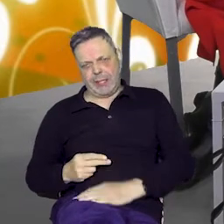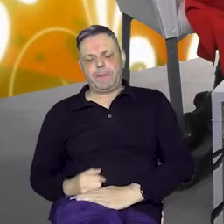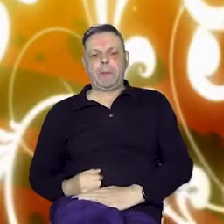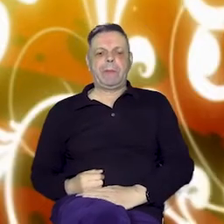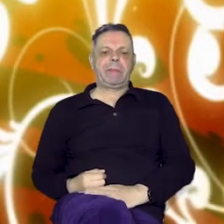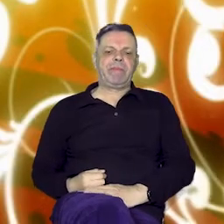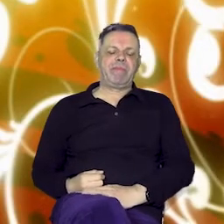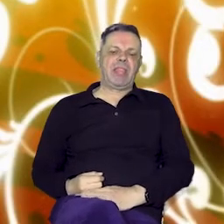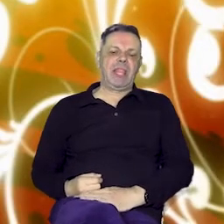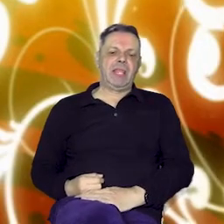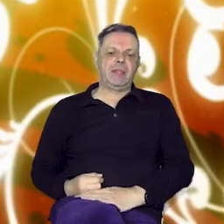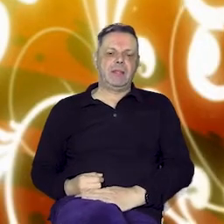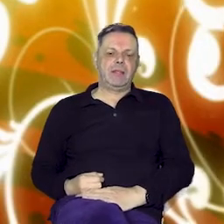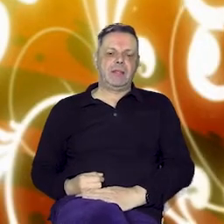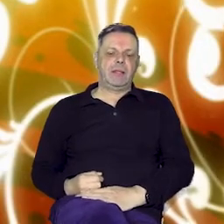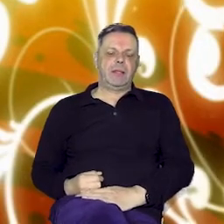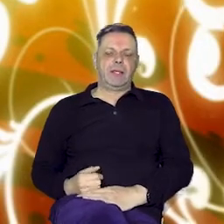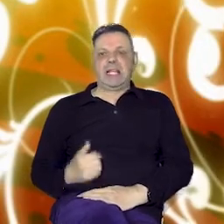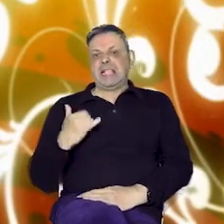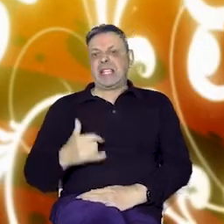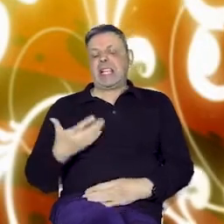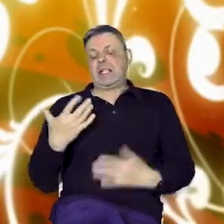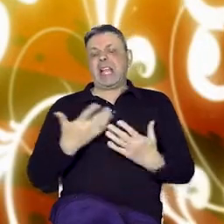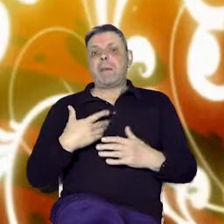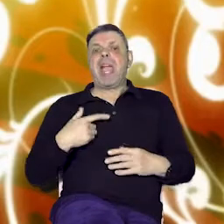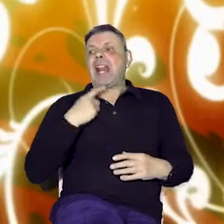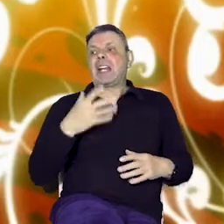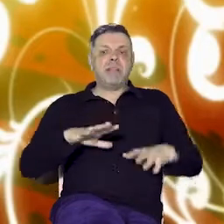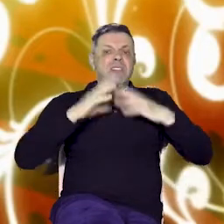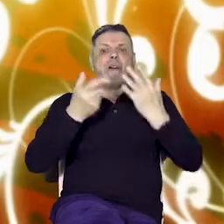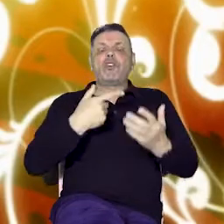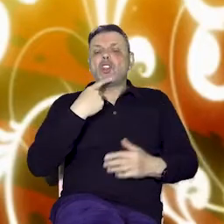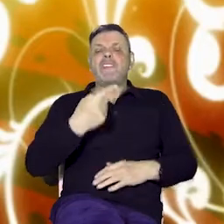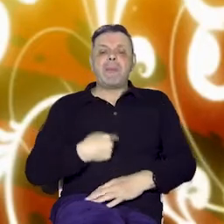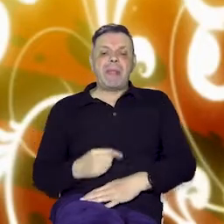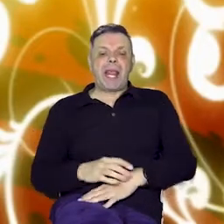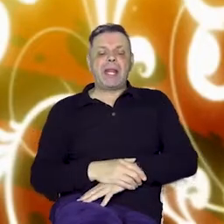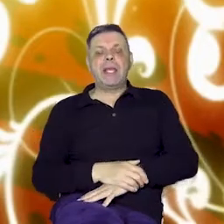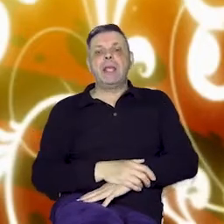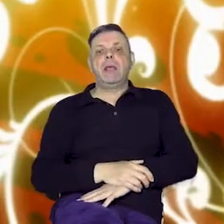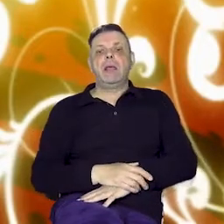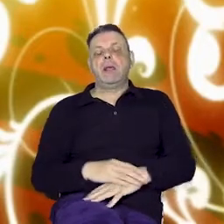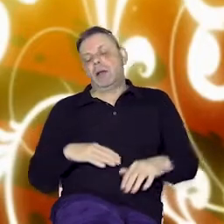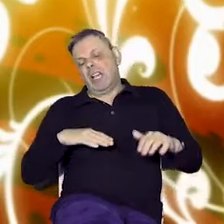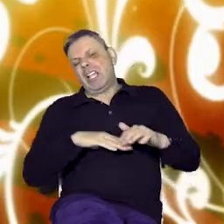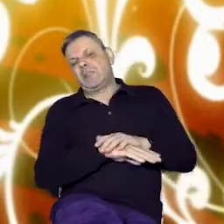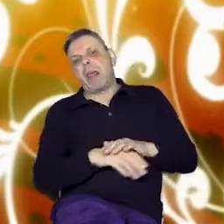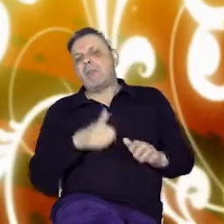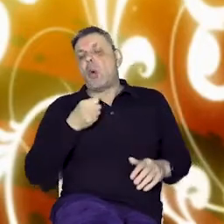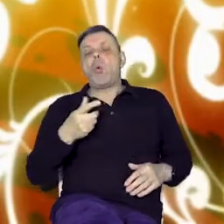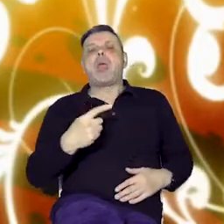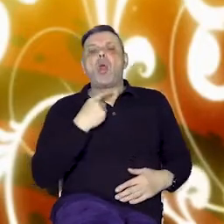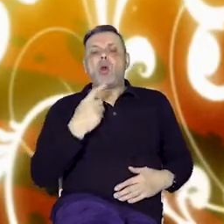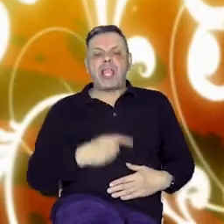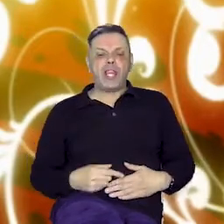Znači, sad kad bi ja vama rekla da ovo sve što ste mi kazali spremite u nekoliko riječi, to